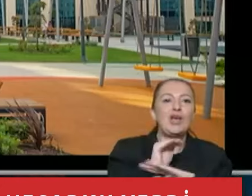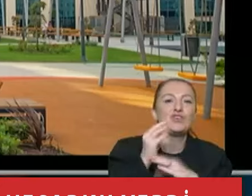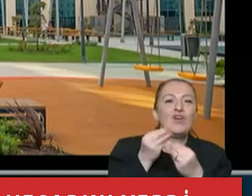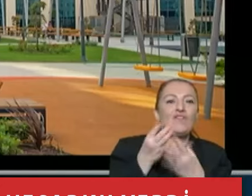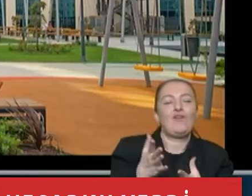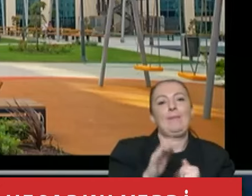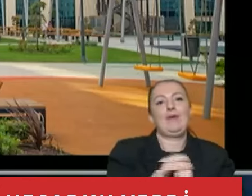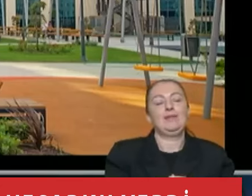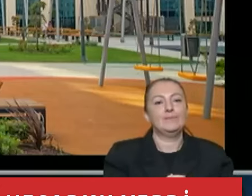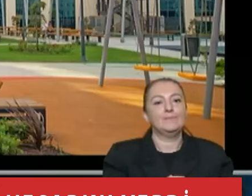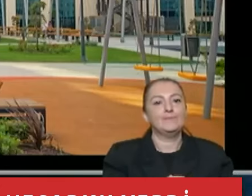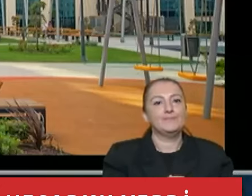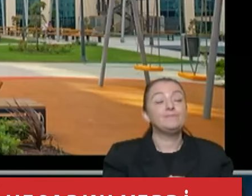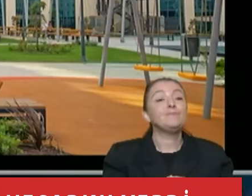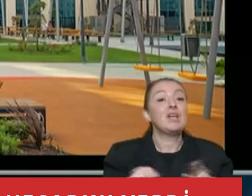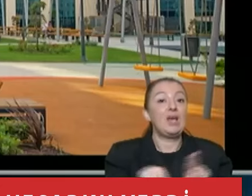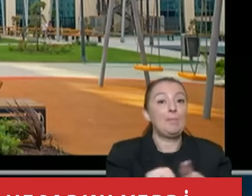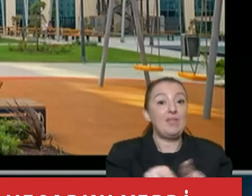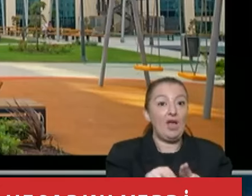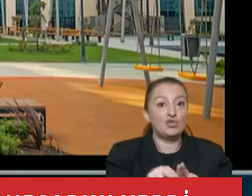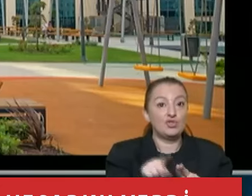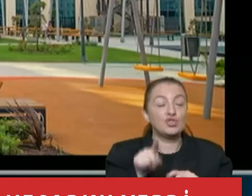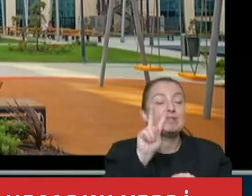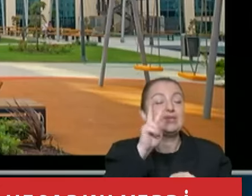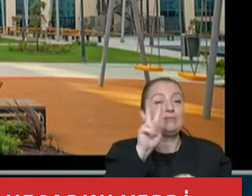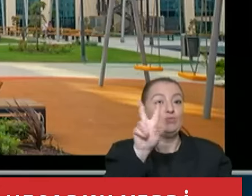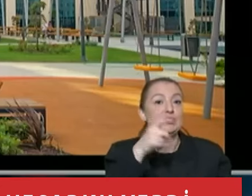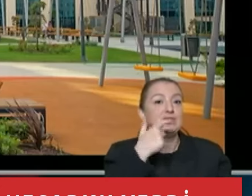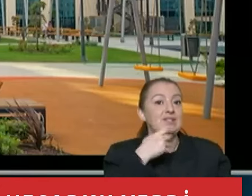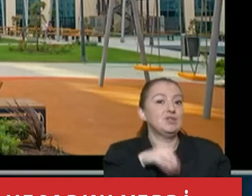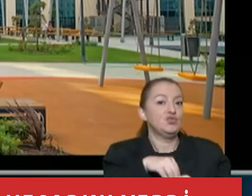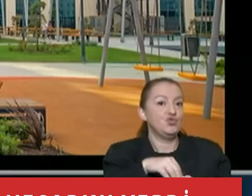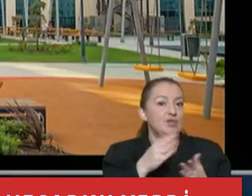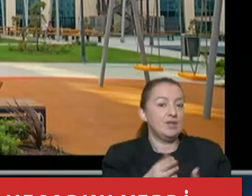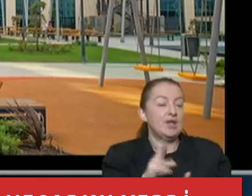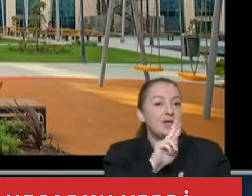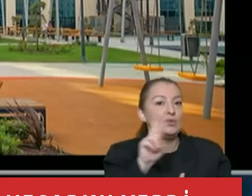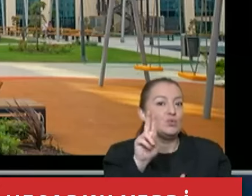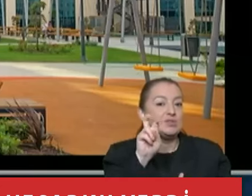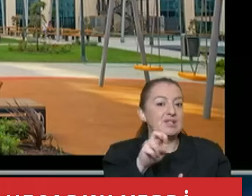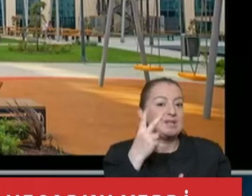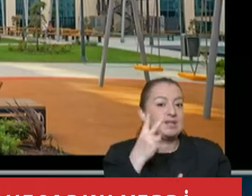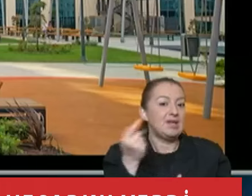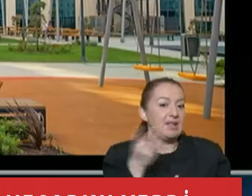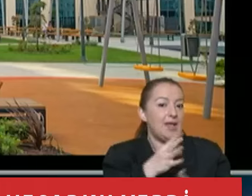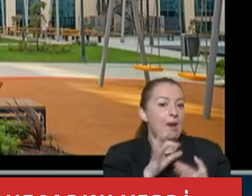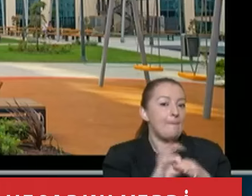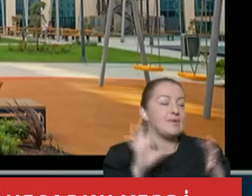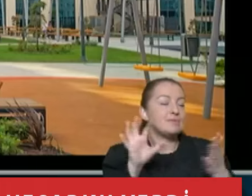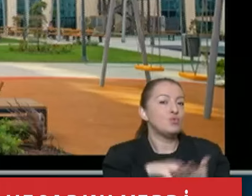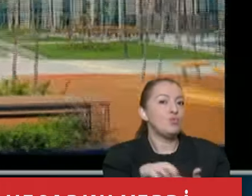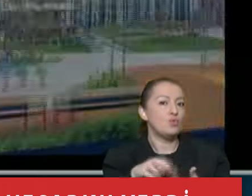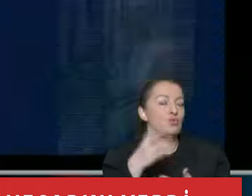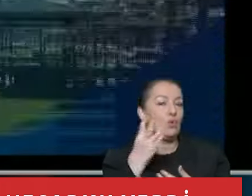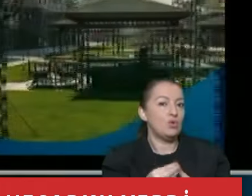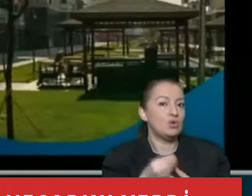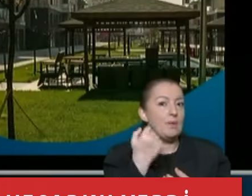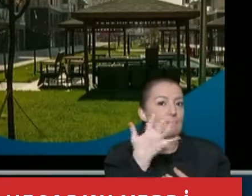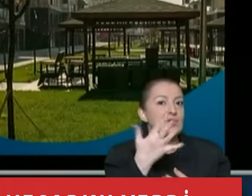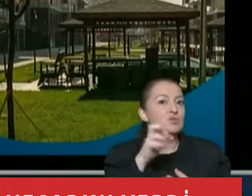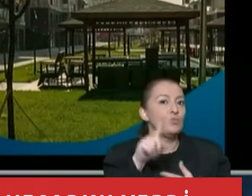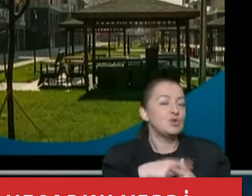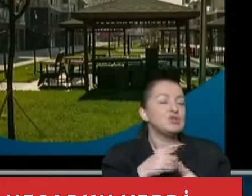bir aracıdır Kiptaş 2023 yılı içerisinde 782 adet bağımsız Birimden oluşan 5